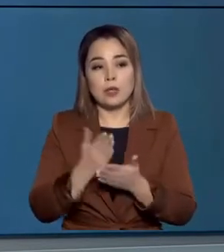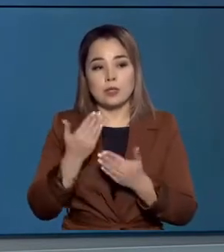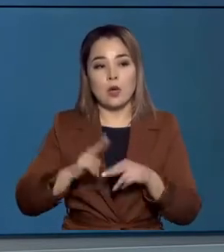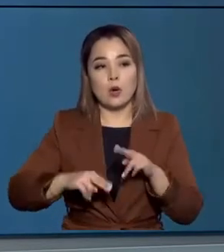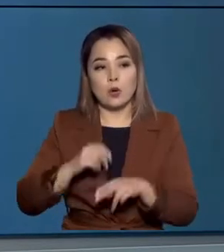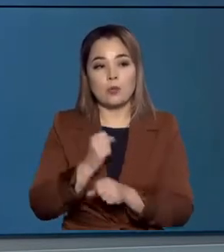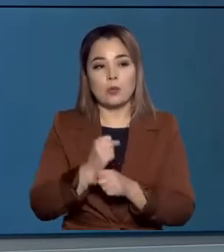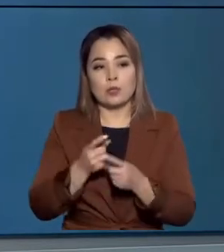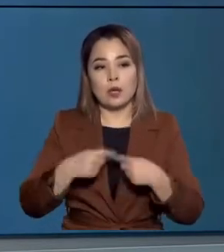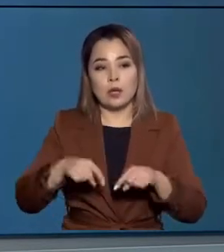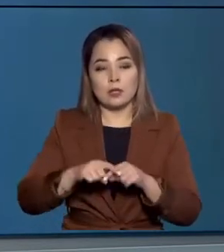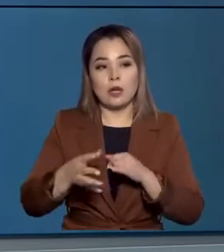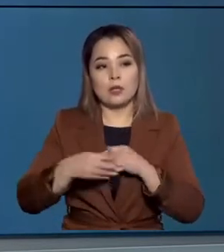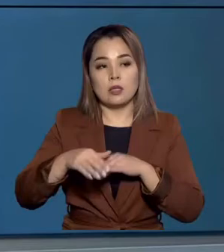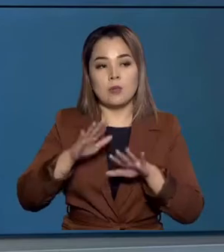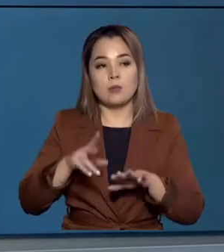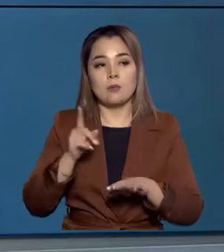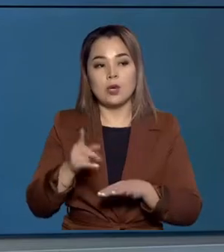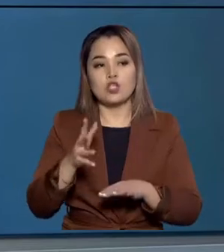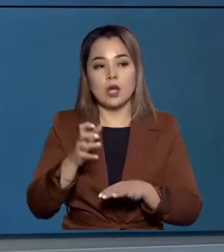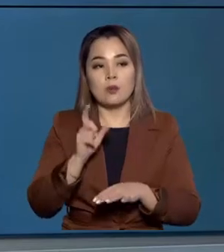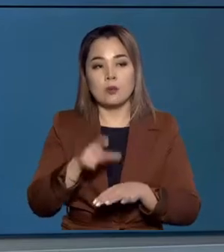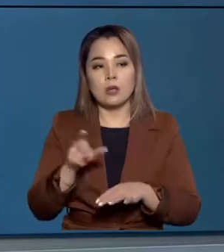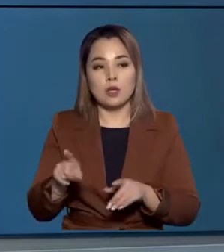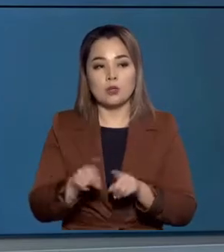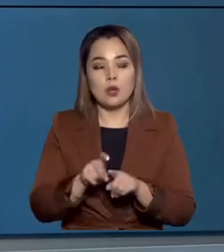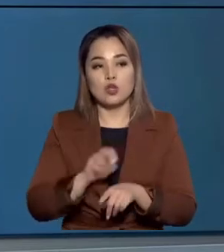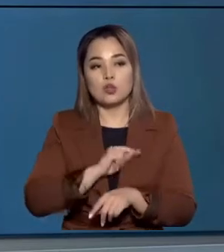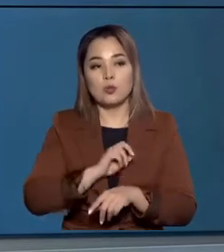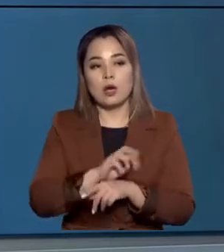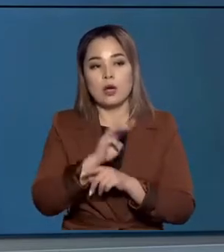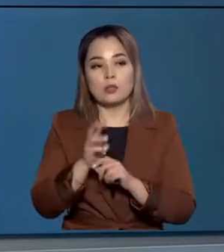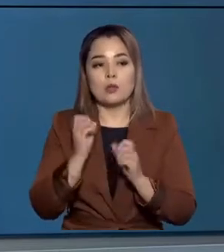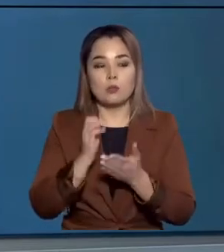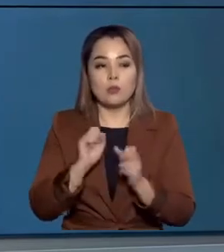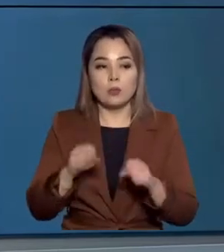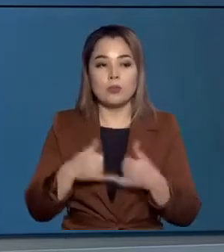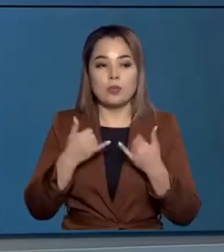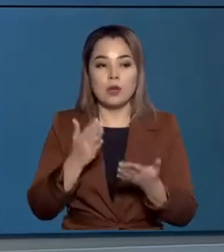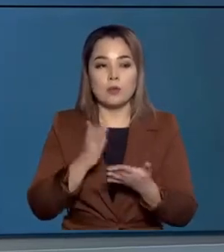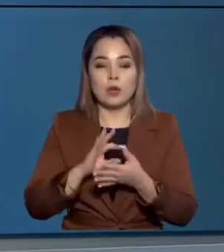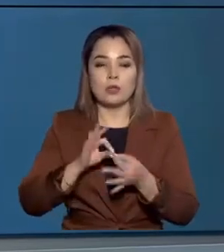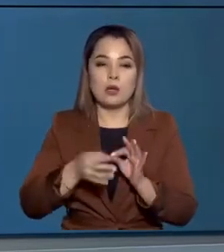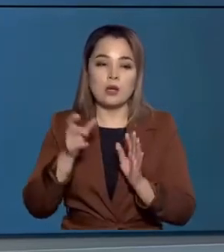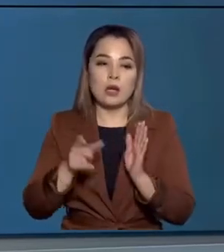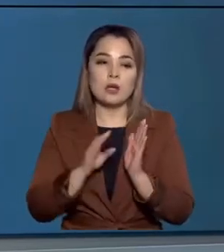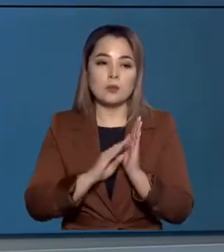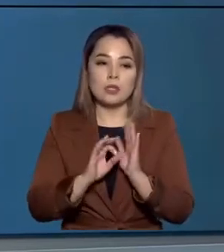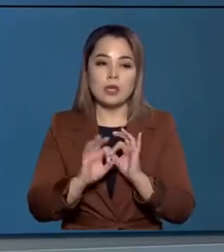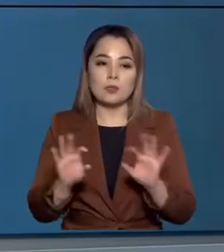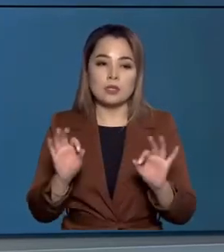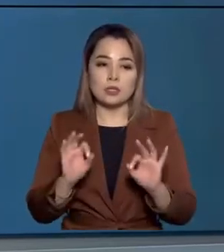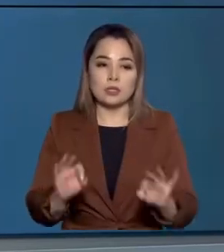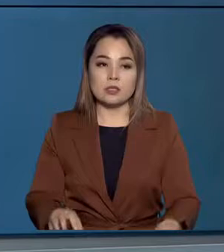құрылыс барысында өңірдегі 1000 астам азаматты жұмыспен қамтуға мүмкіндік бермек. Раушан Сайлауқызы толығырақ